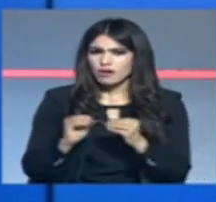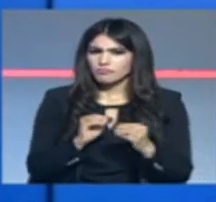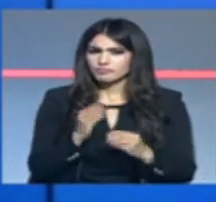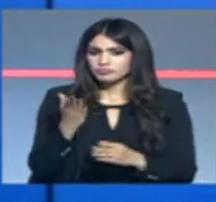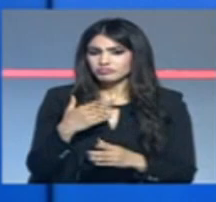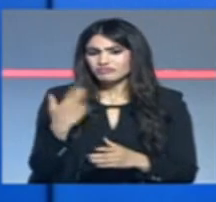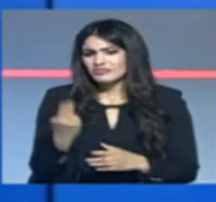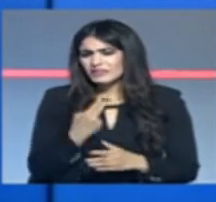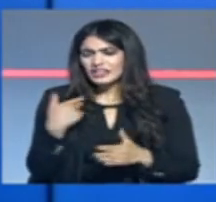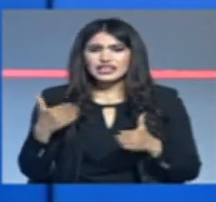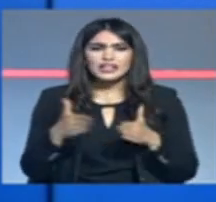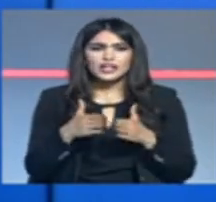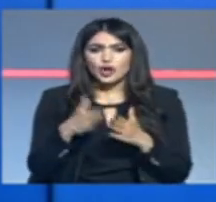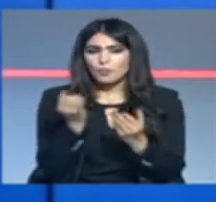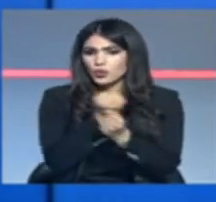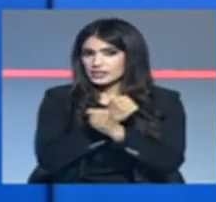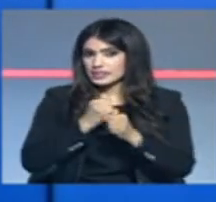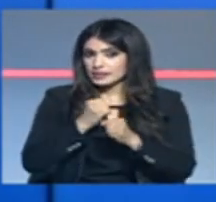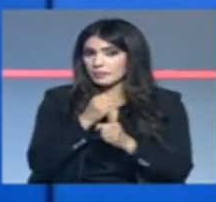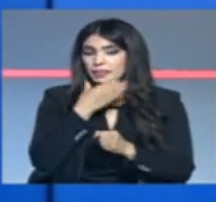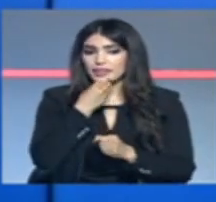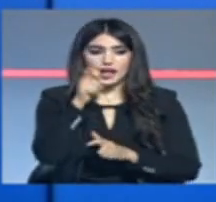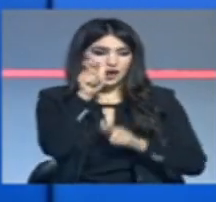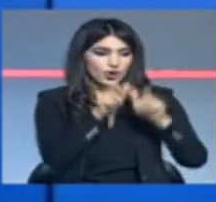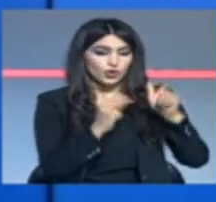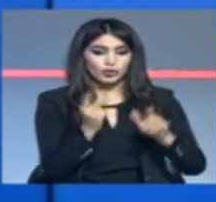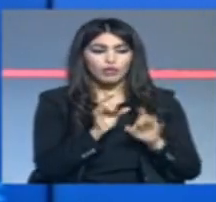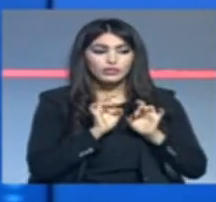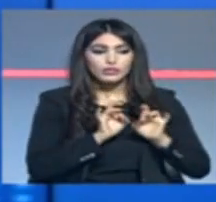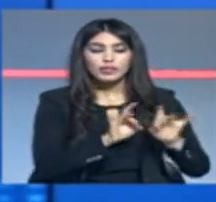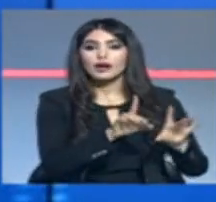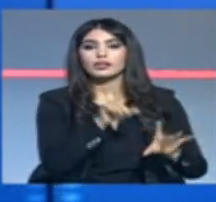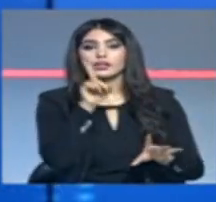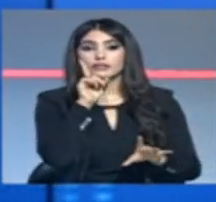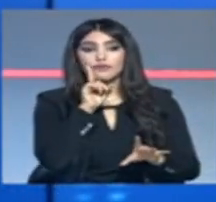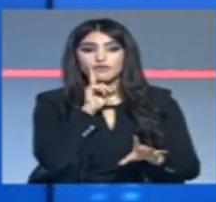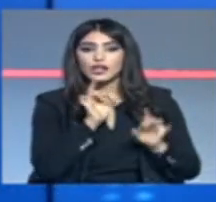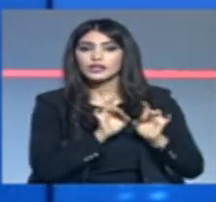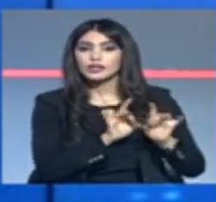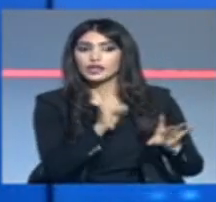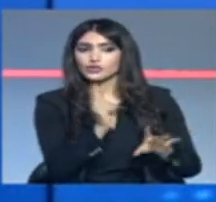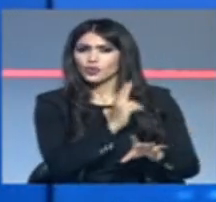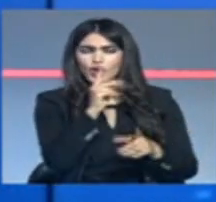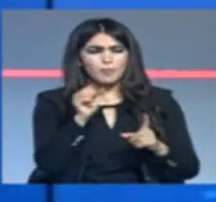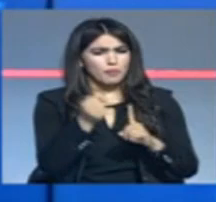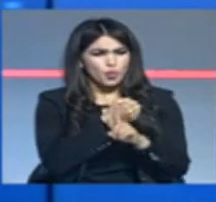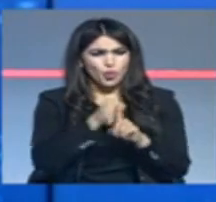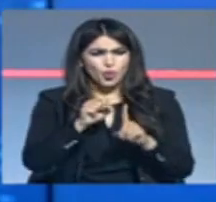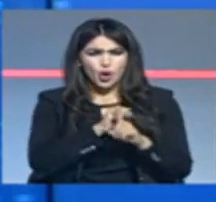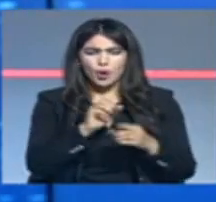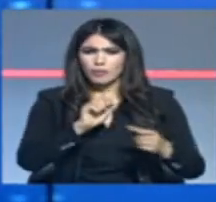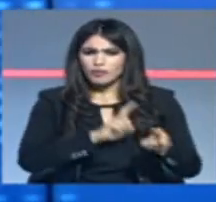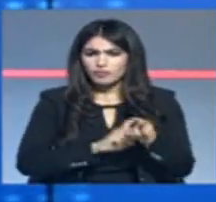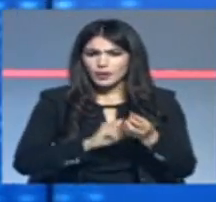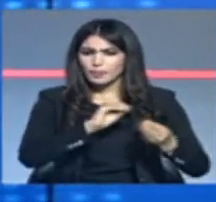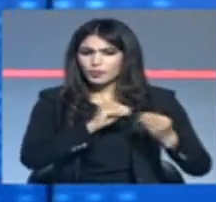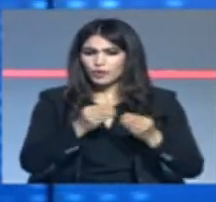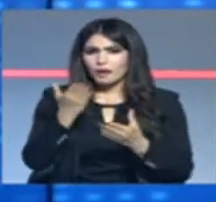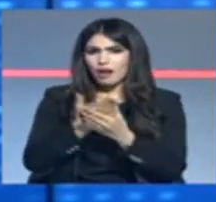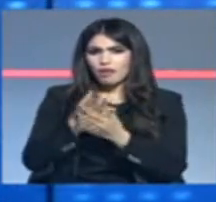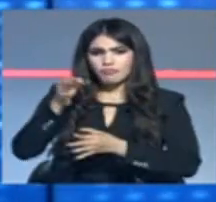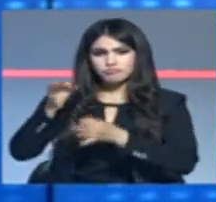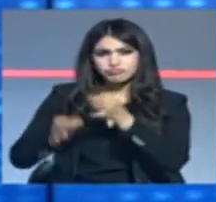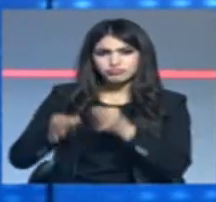نجموش نطلبوا حاجه مستحيله. معناتها طلبه طردت مرتين من المؤسسه هذيك، وفما برشا عنف، وفما دمومات، وفما قضايا في المحكمه